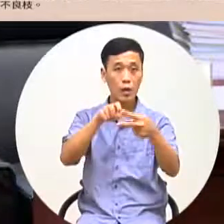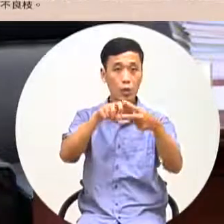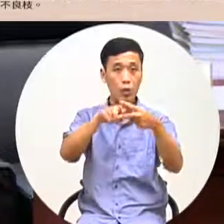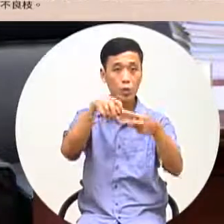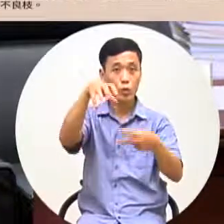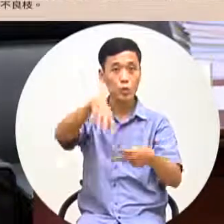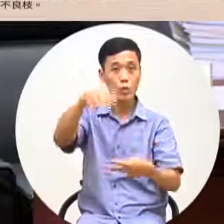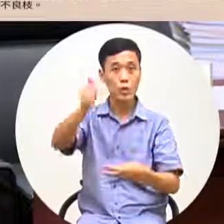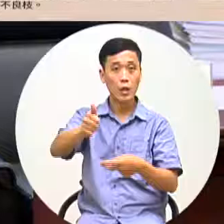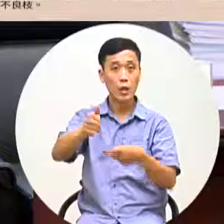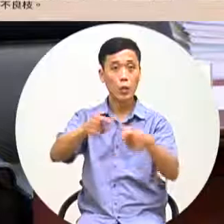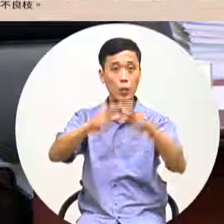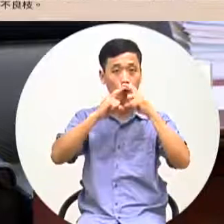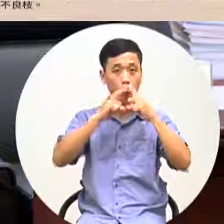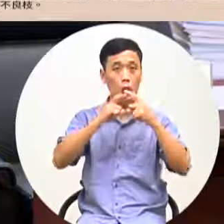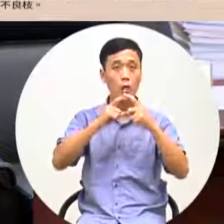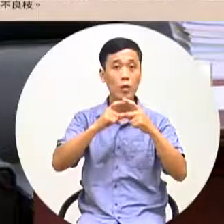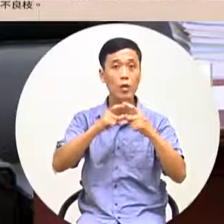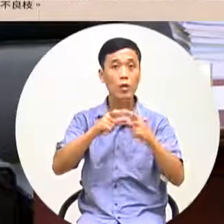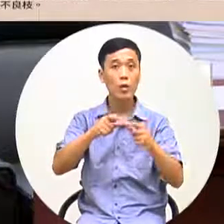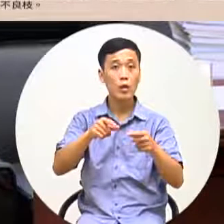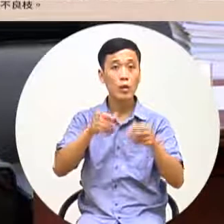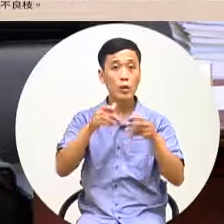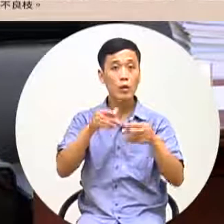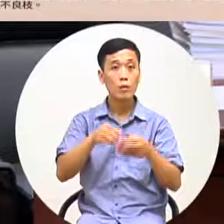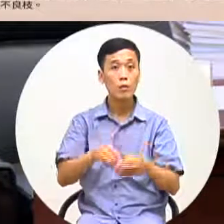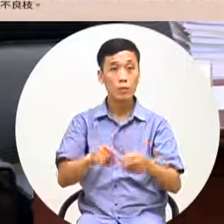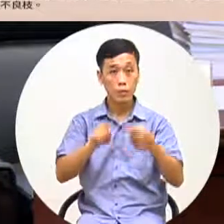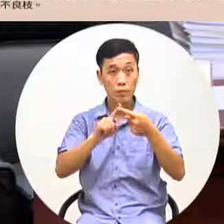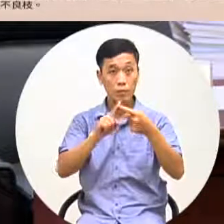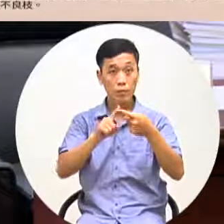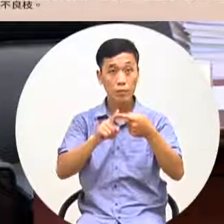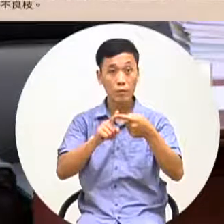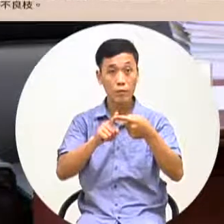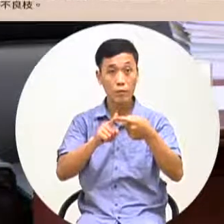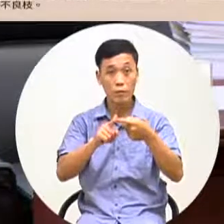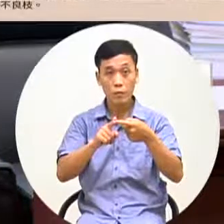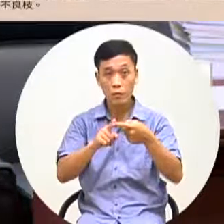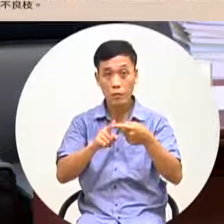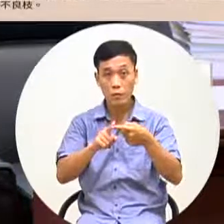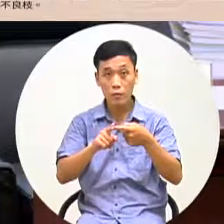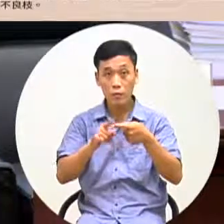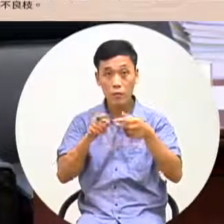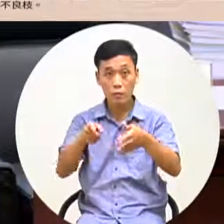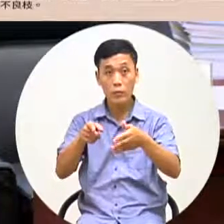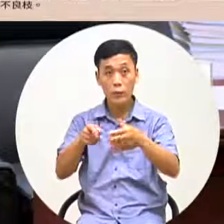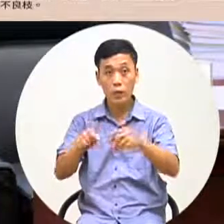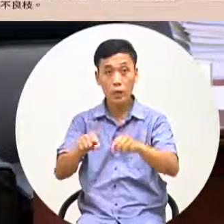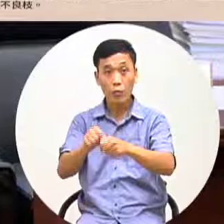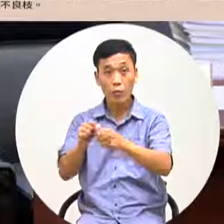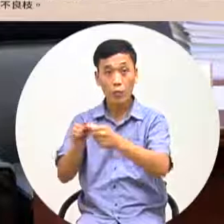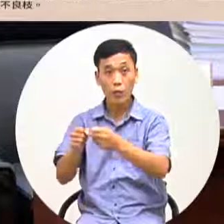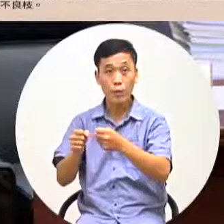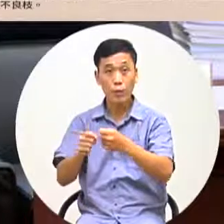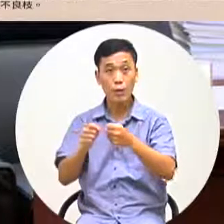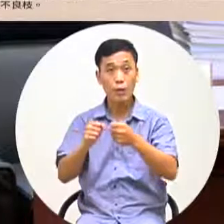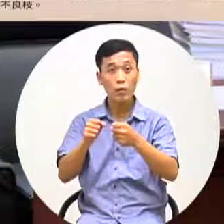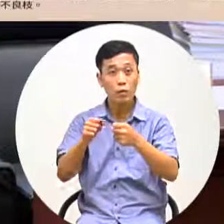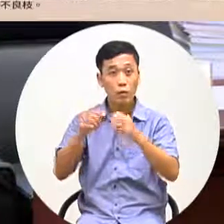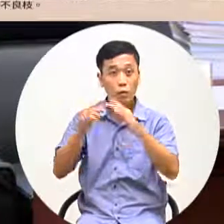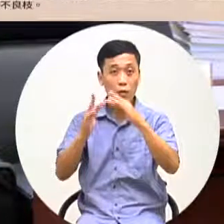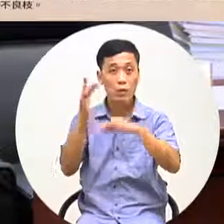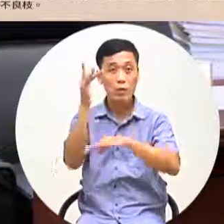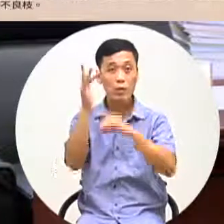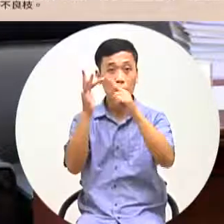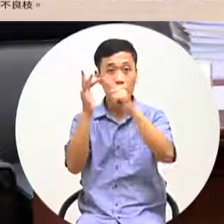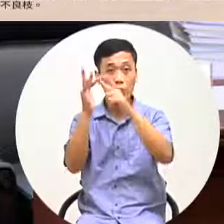破坏哈，一侧枝顶端，二不定芽，三顶端优势，四尾端优势，好，会